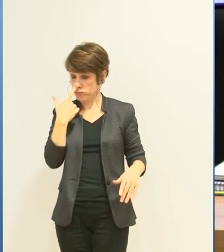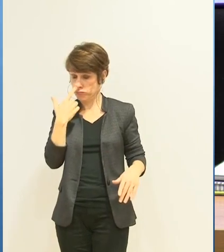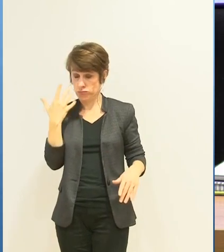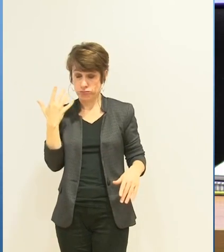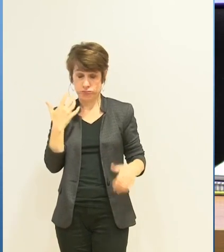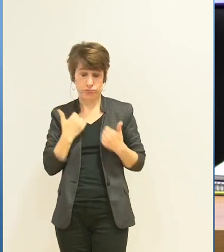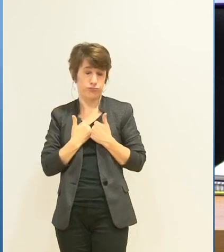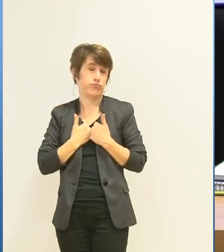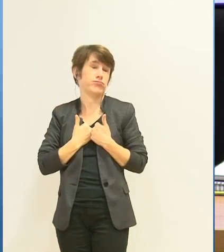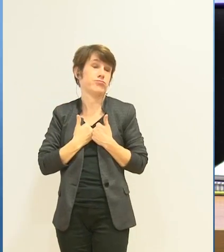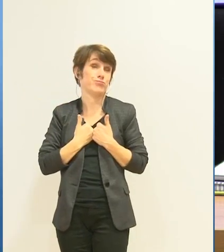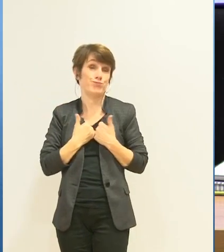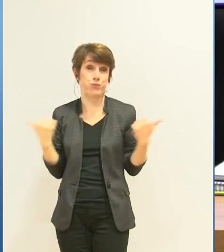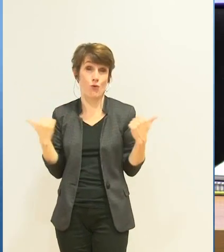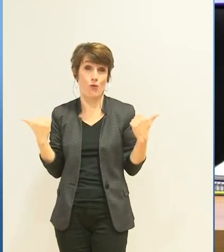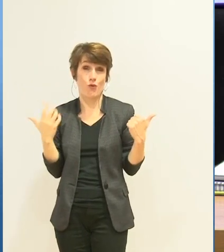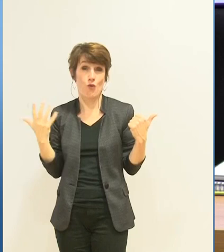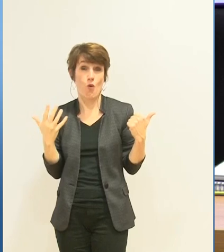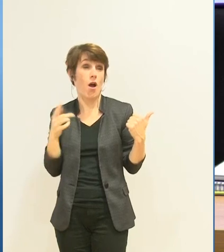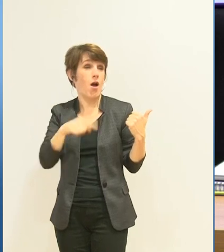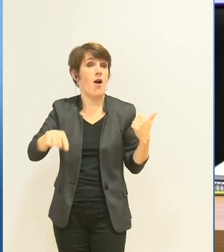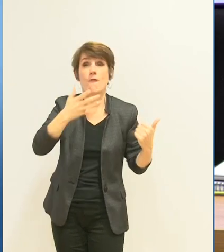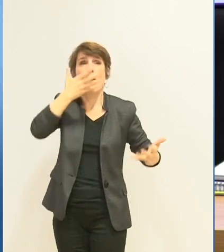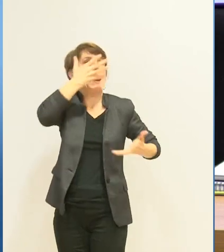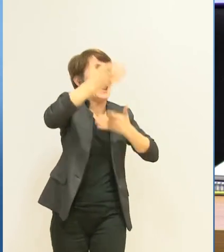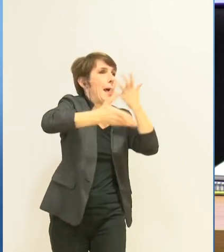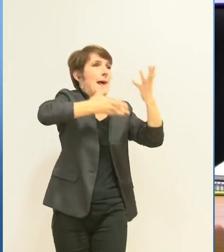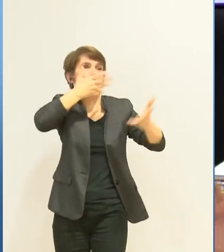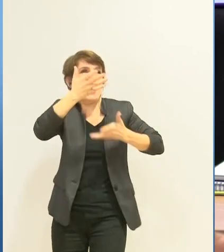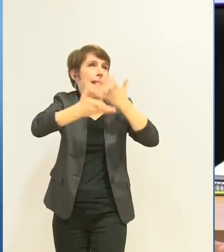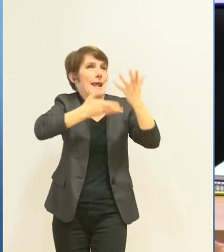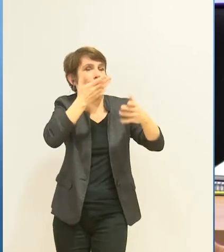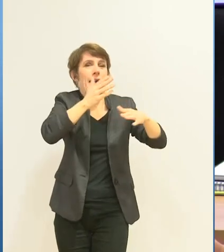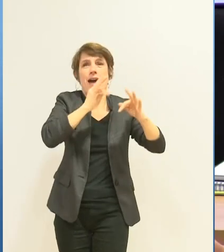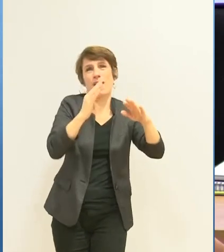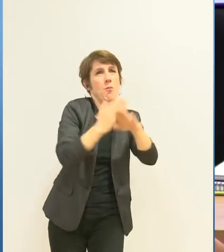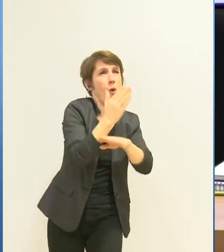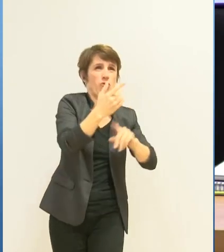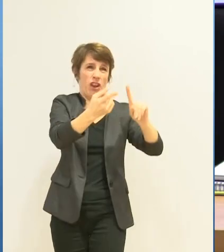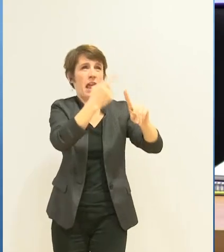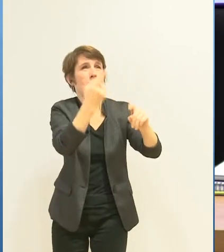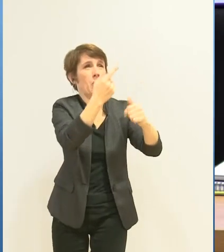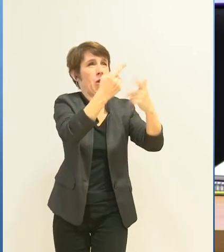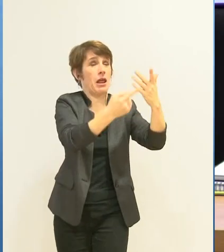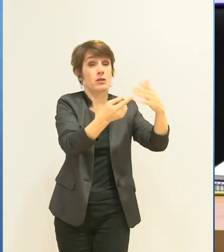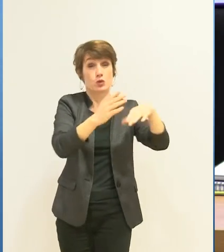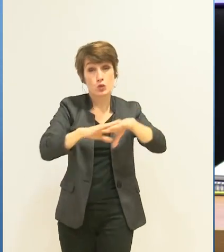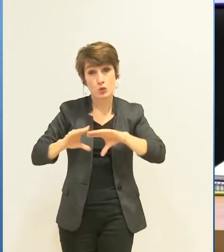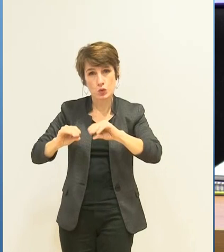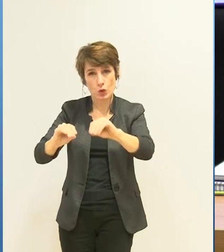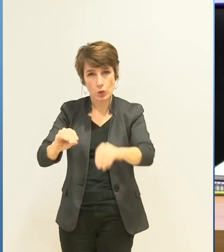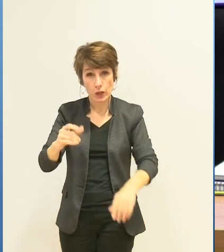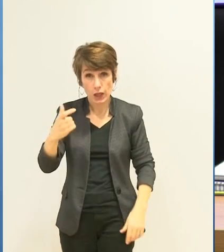l'on peut faire autour d'un projet et la réalité des faits parce que la tour perret